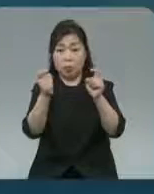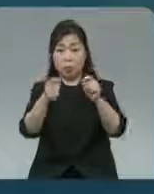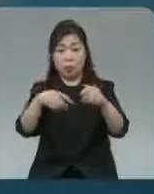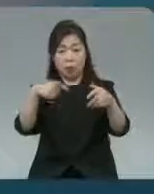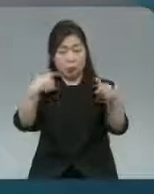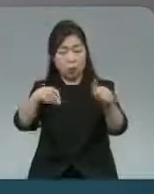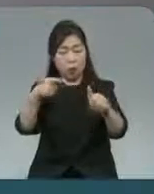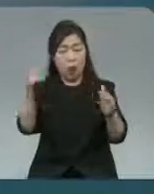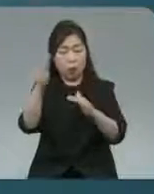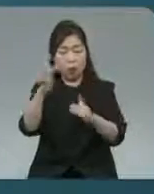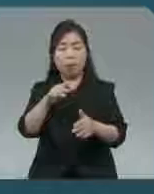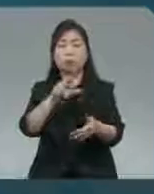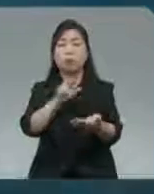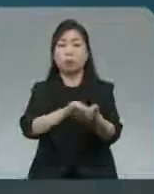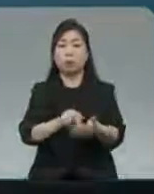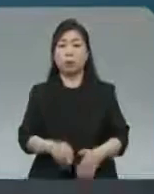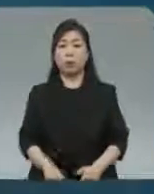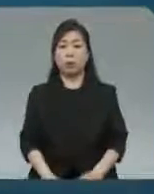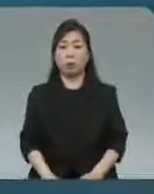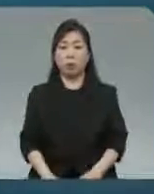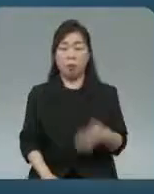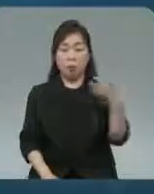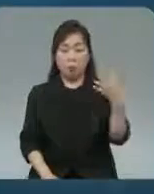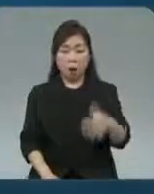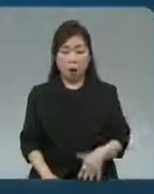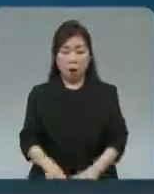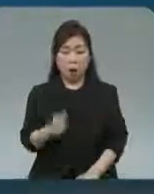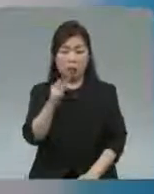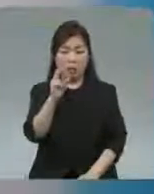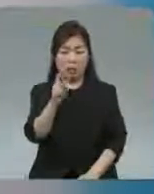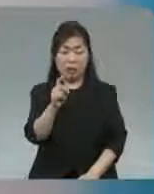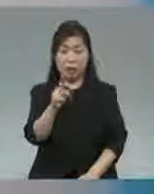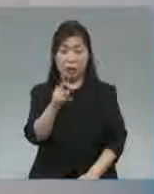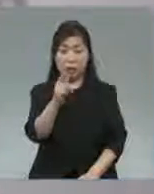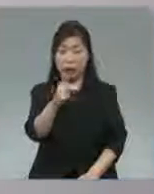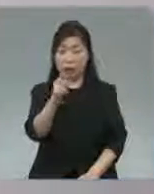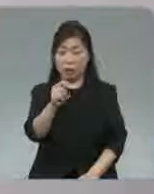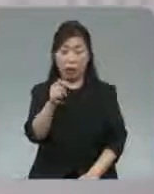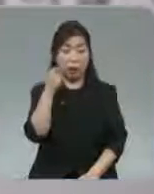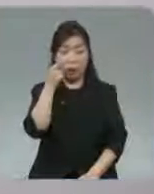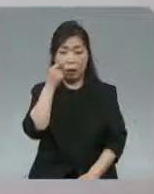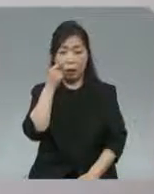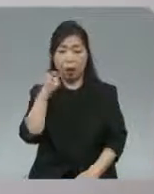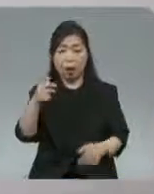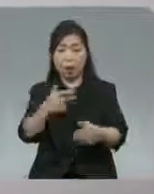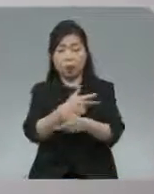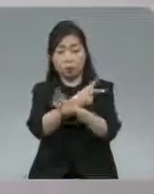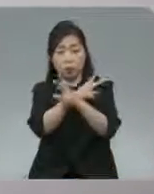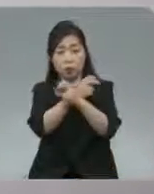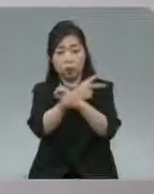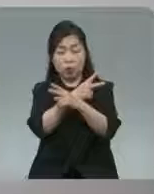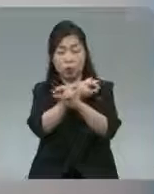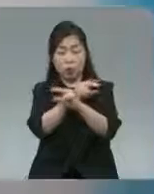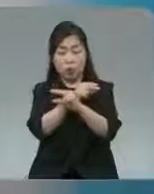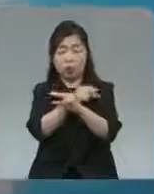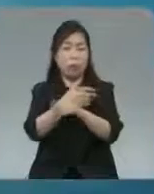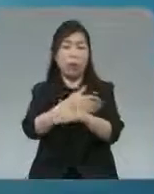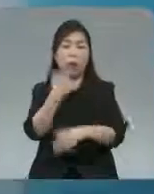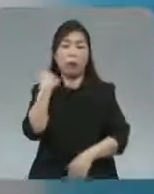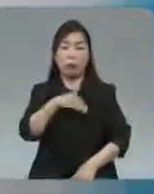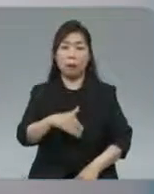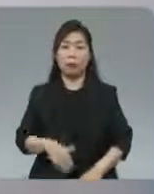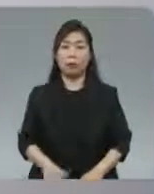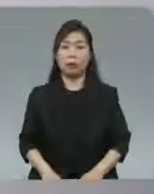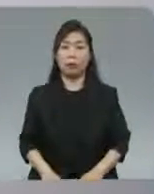dan keadaan menjadi kacau rumah sakit dan Apotek yang harus mengonfirmasi data informasi pasien di komputer pun mengalami